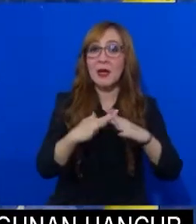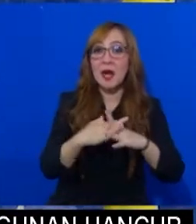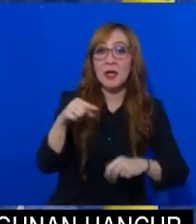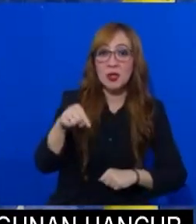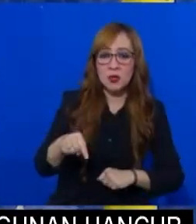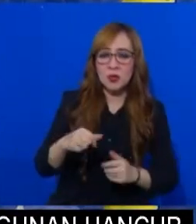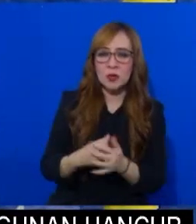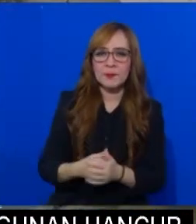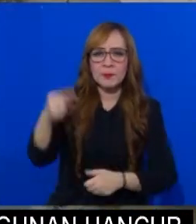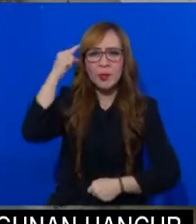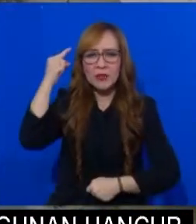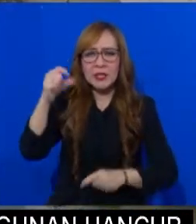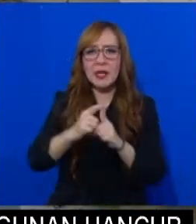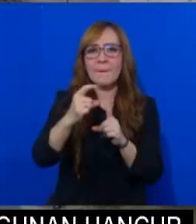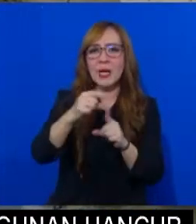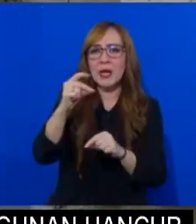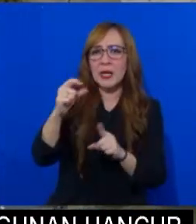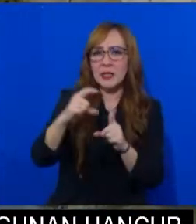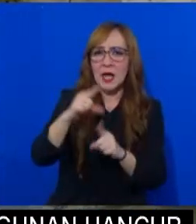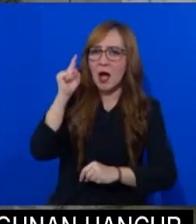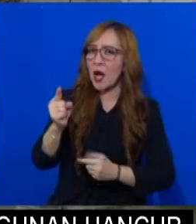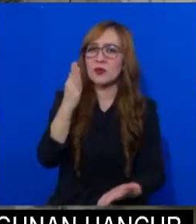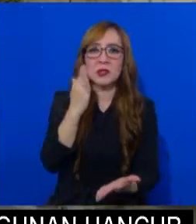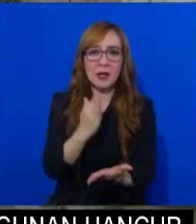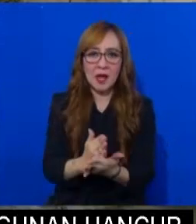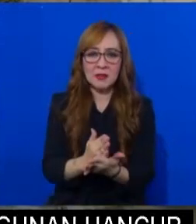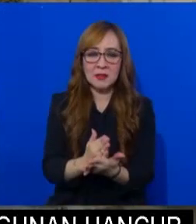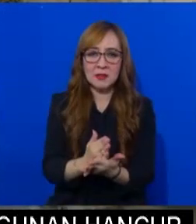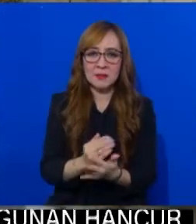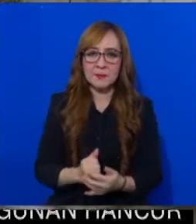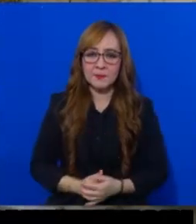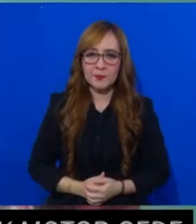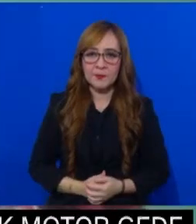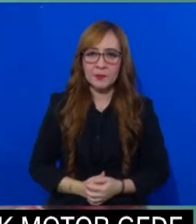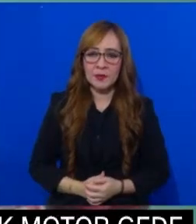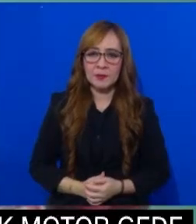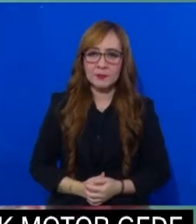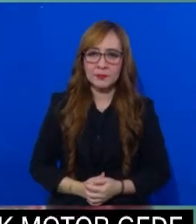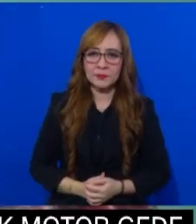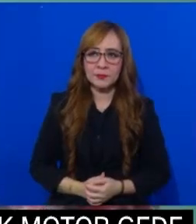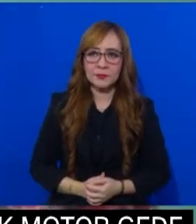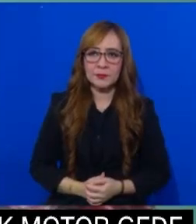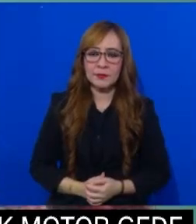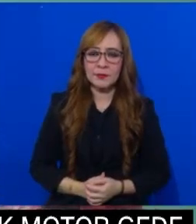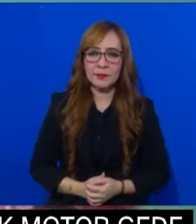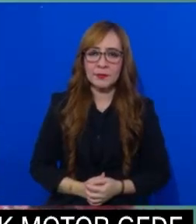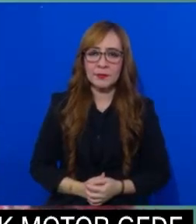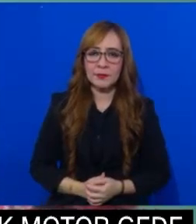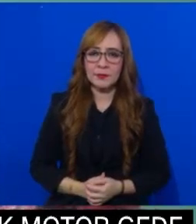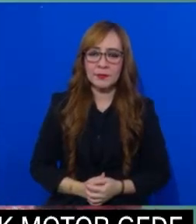DPRD DKI Jakarta harus bertindak tegas. Kewenangannya ke DPR, ke mana namanya,